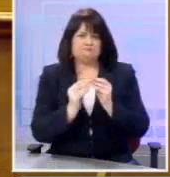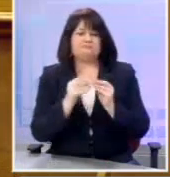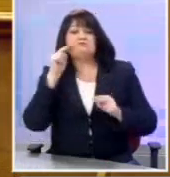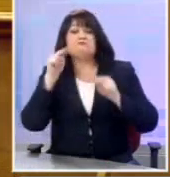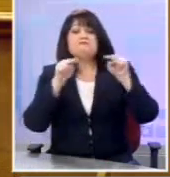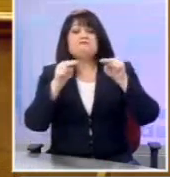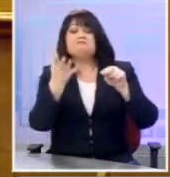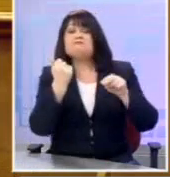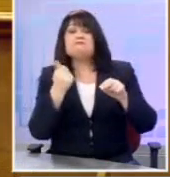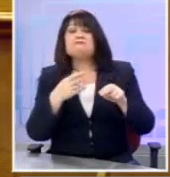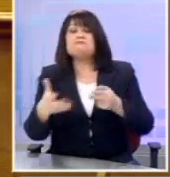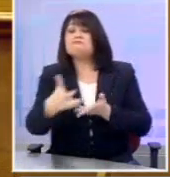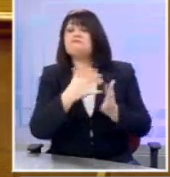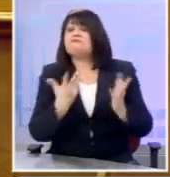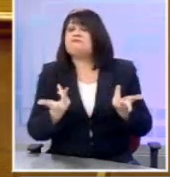και παρακολούθησης των εσόδων.